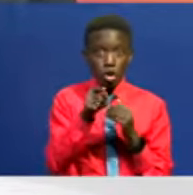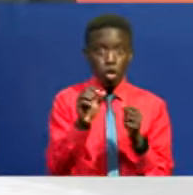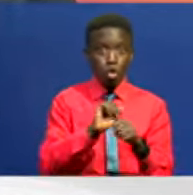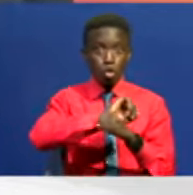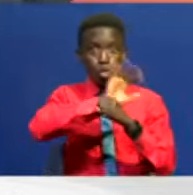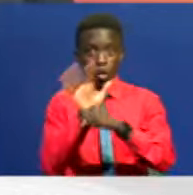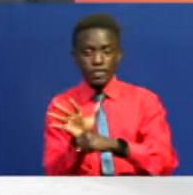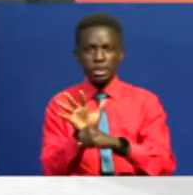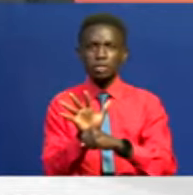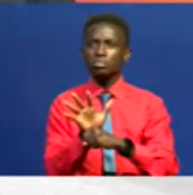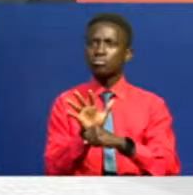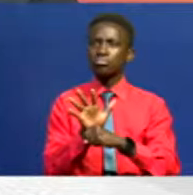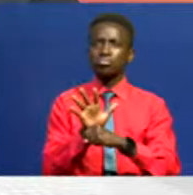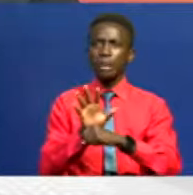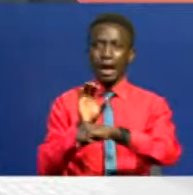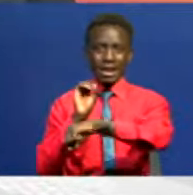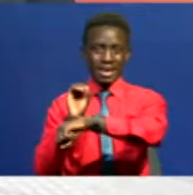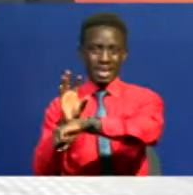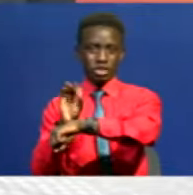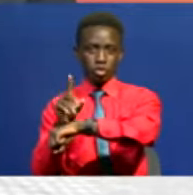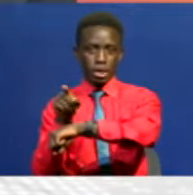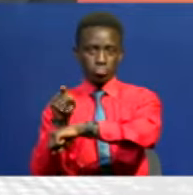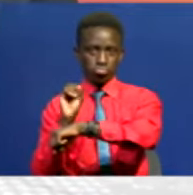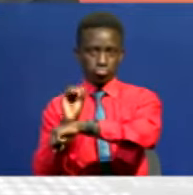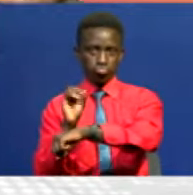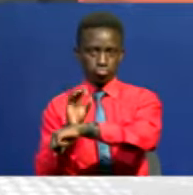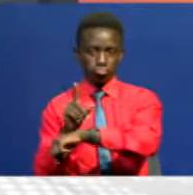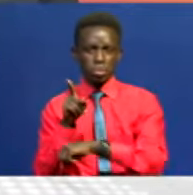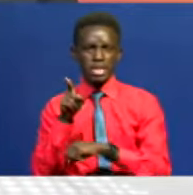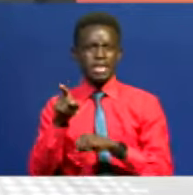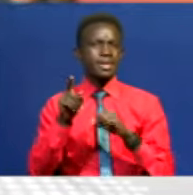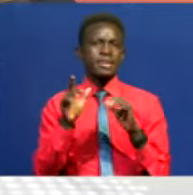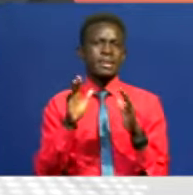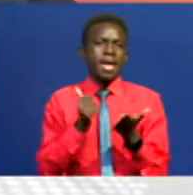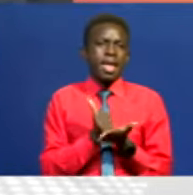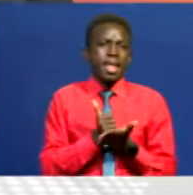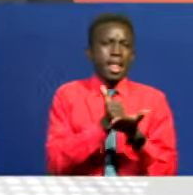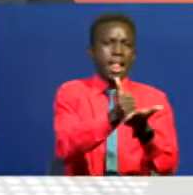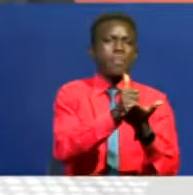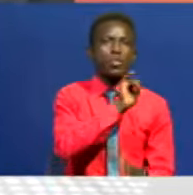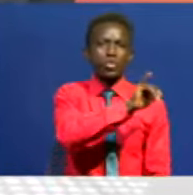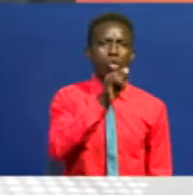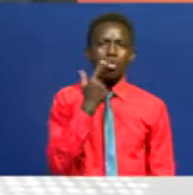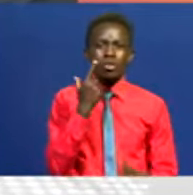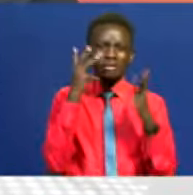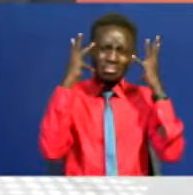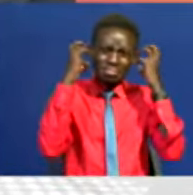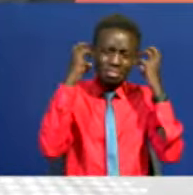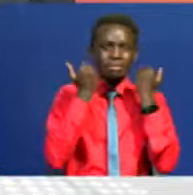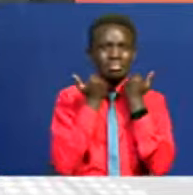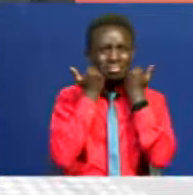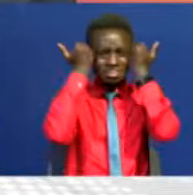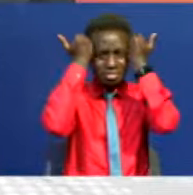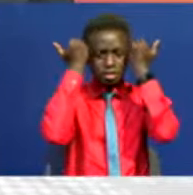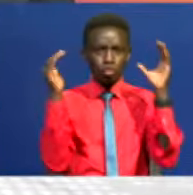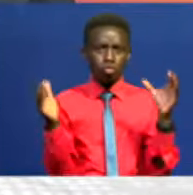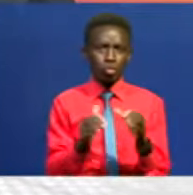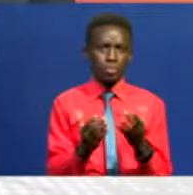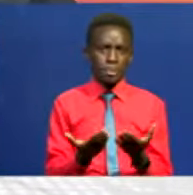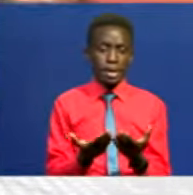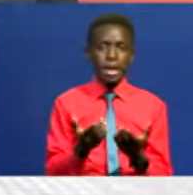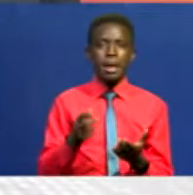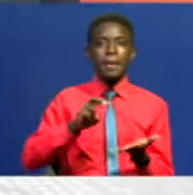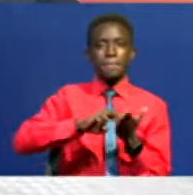kama counseling ni kozi ambayo ni muhimu, inasaidia wale ambao wako na msongo wa mawazo. Kwa hivyo, we offer courses